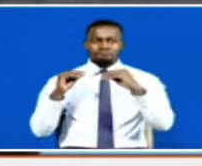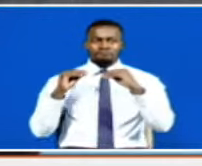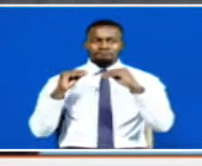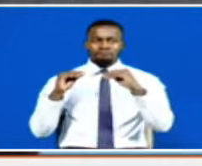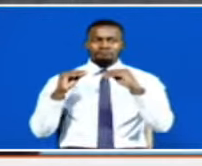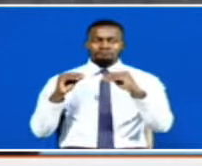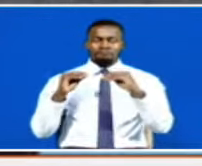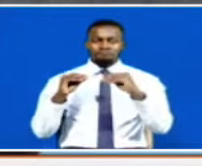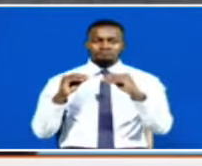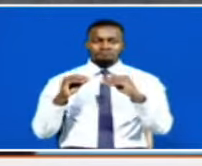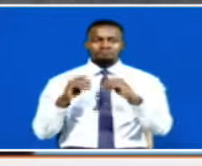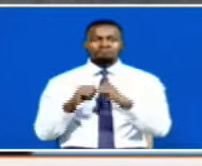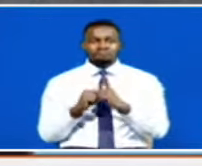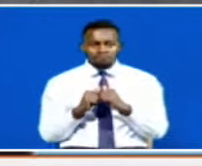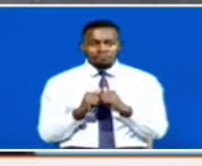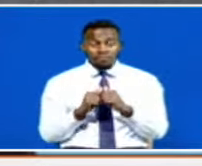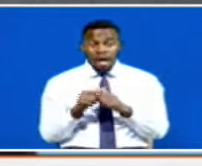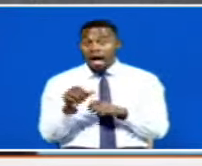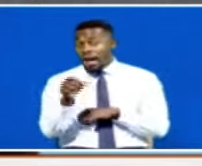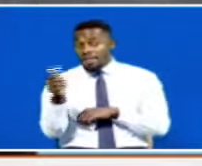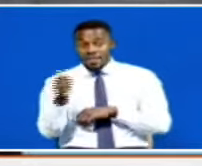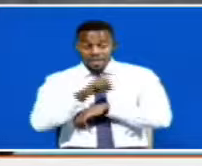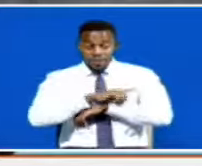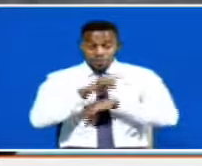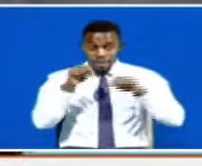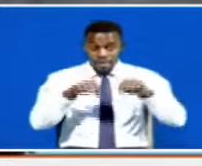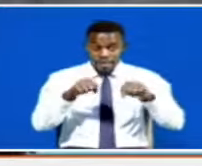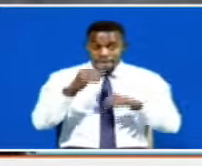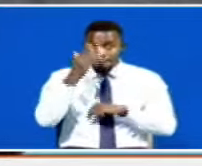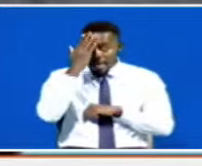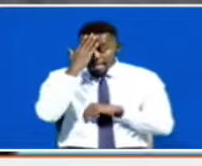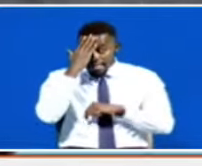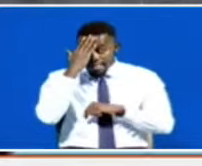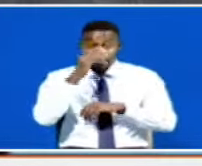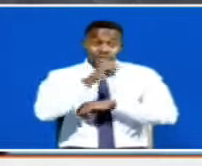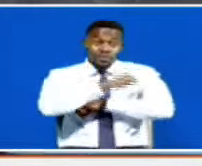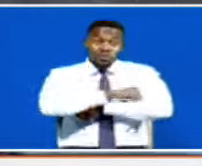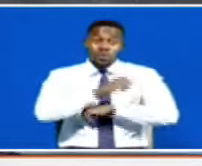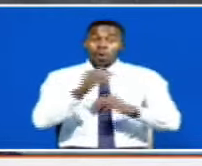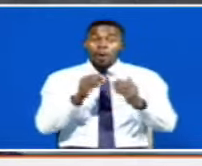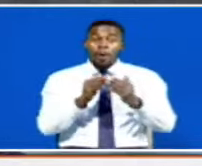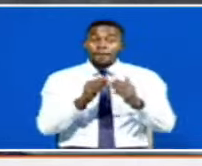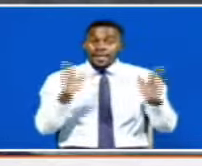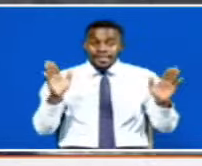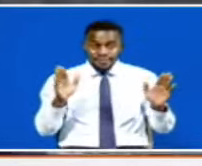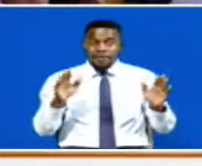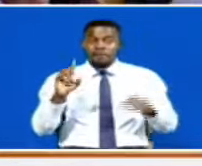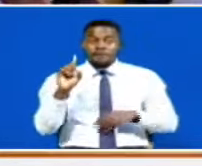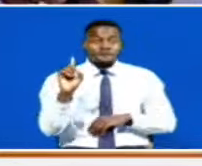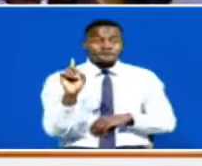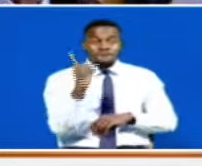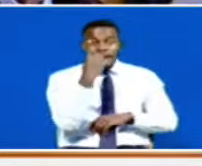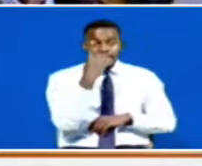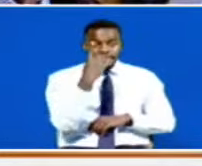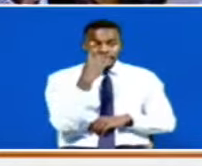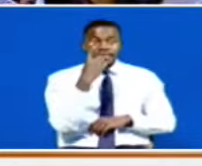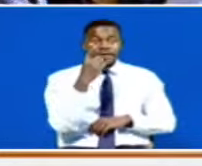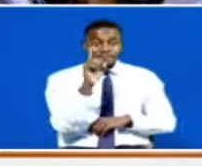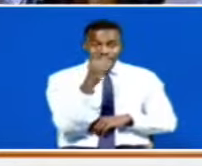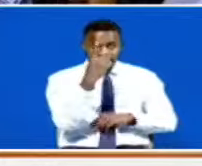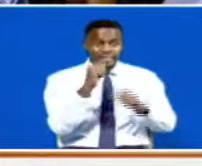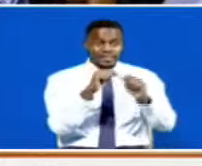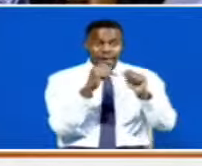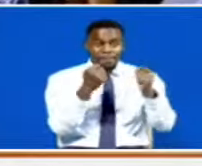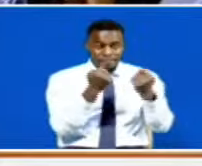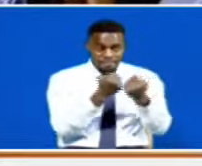3 oranges. Ni siku nyingine ya kufunguliwa kwa shule za umma kwa masomo ya muhula wa kwanza wa mwaka 2024. Na kama ilivyo